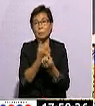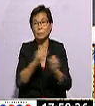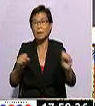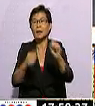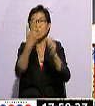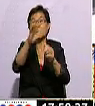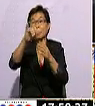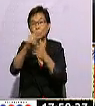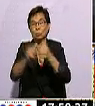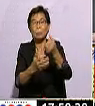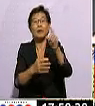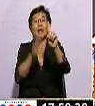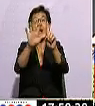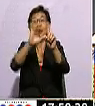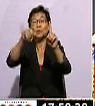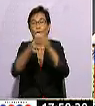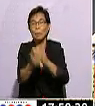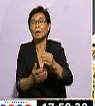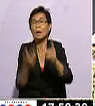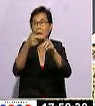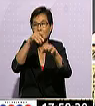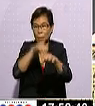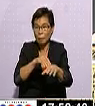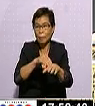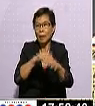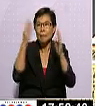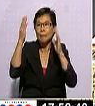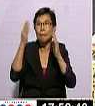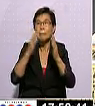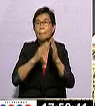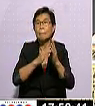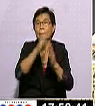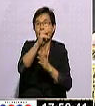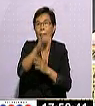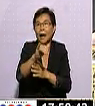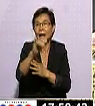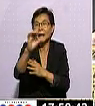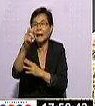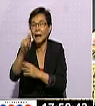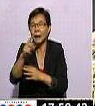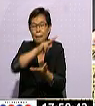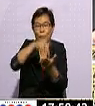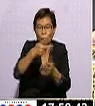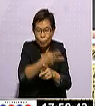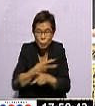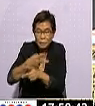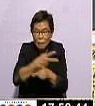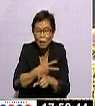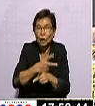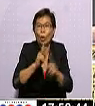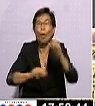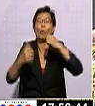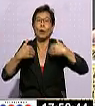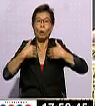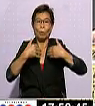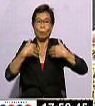RM15 juta kepada Malaysian Conservation Alliance for Tigers, MyCat, Pusat Pemulihan Orang Utan Sepilok